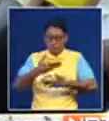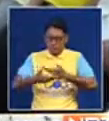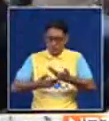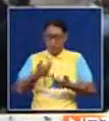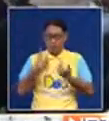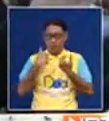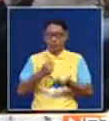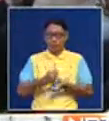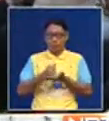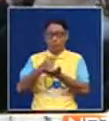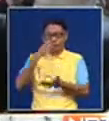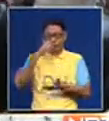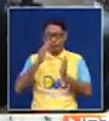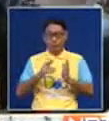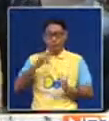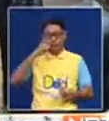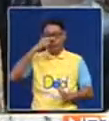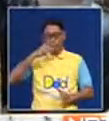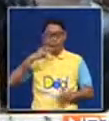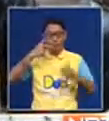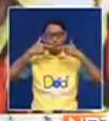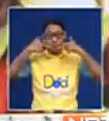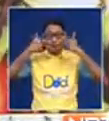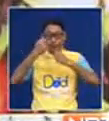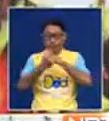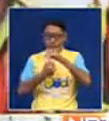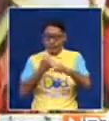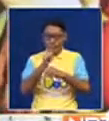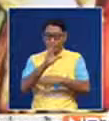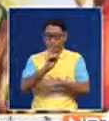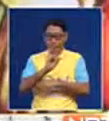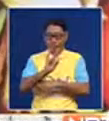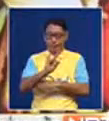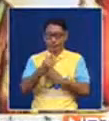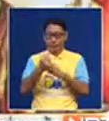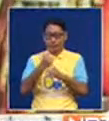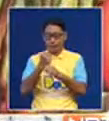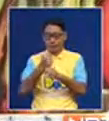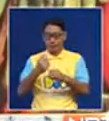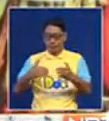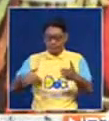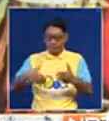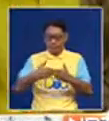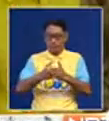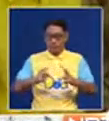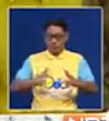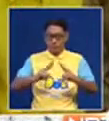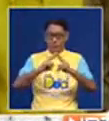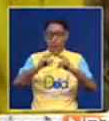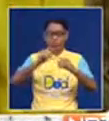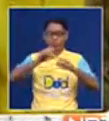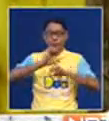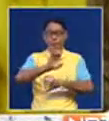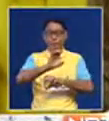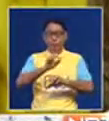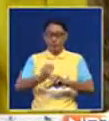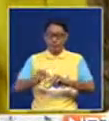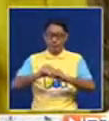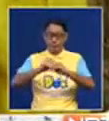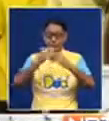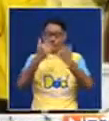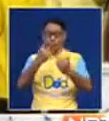ไทยช่วยไทยคนไทยยิ้มได้ประจำปี2558เพื่อดำเนินงานตามนโยบายของกระทรวงมหาดไทยในการเพิ่มศักยภ